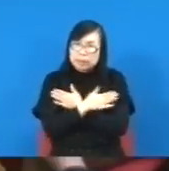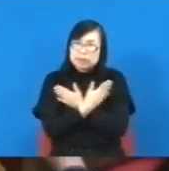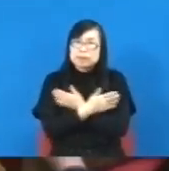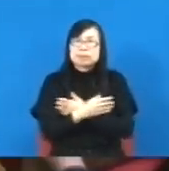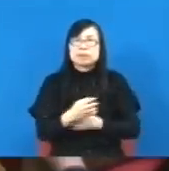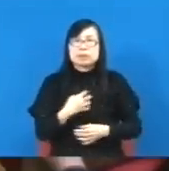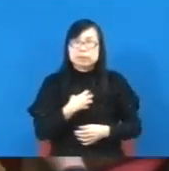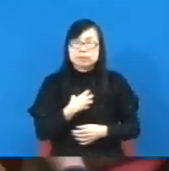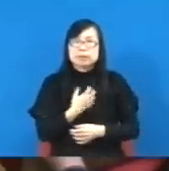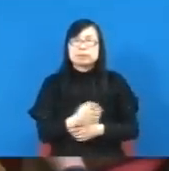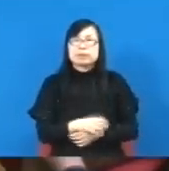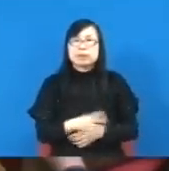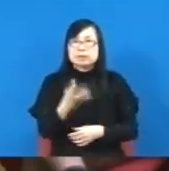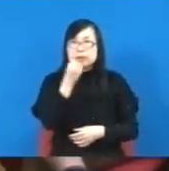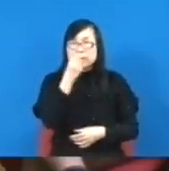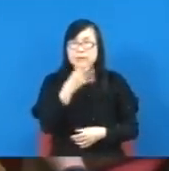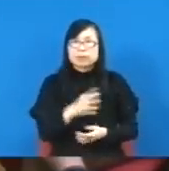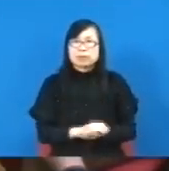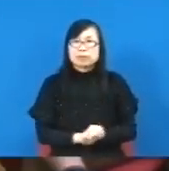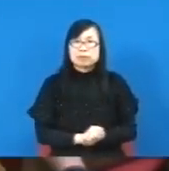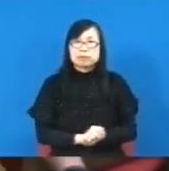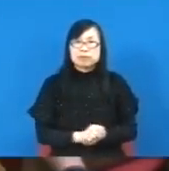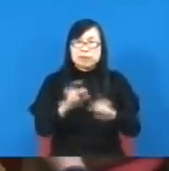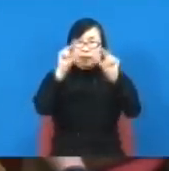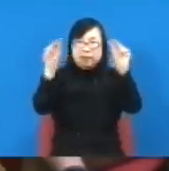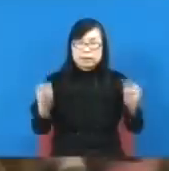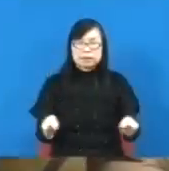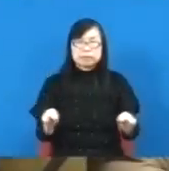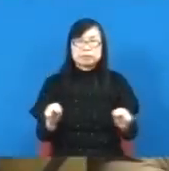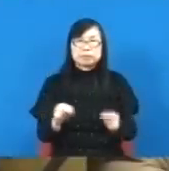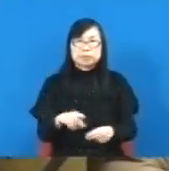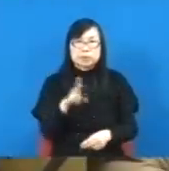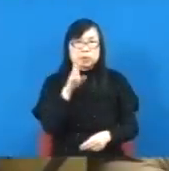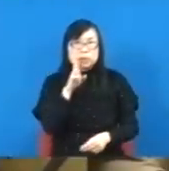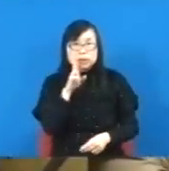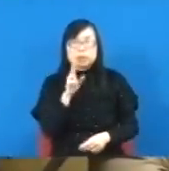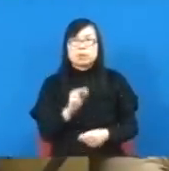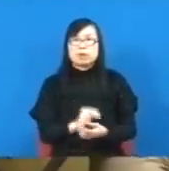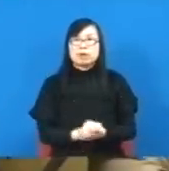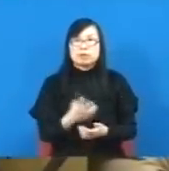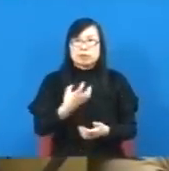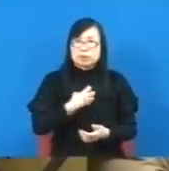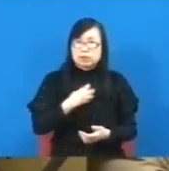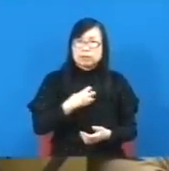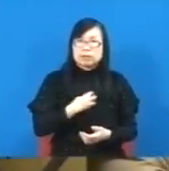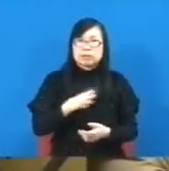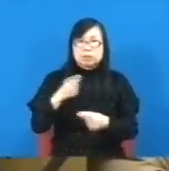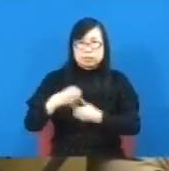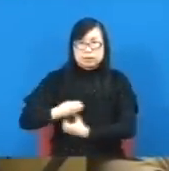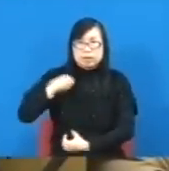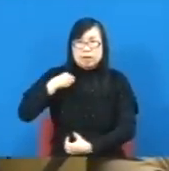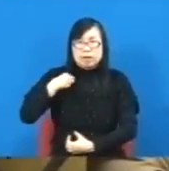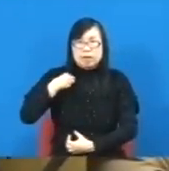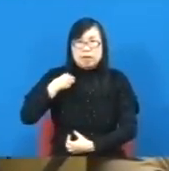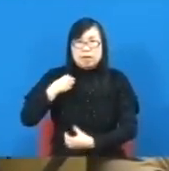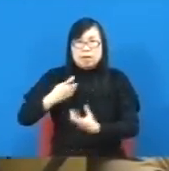會錯的， 但是香港人不會。 但你的問題就是說，如果你覺得跟共產黨實力懸